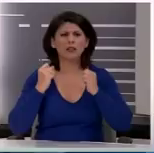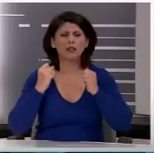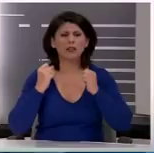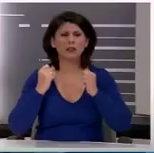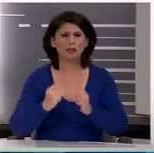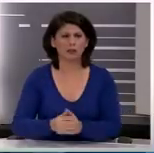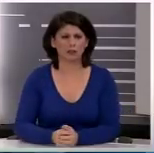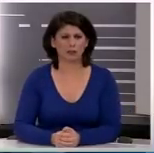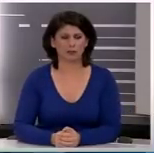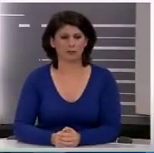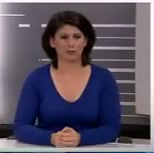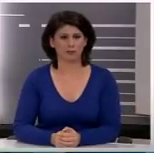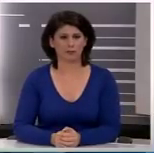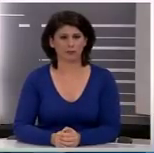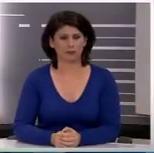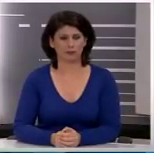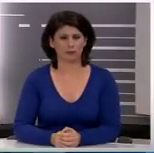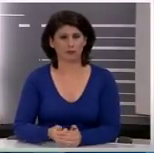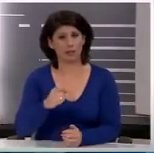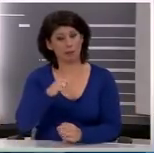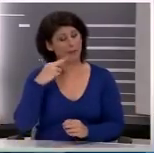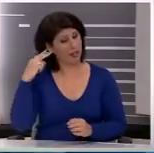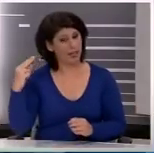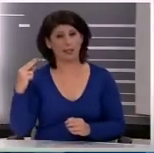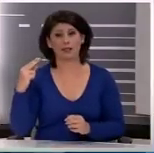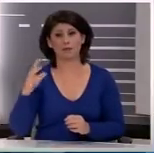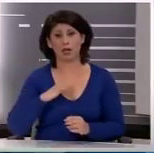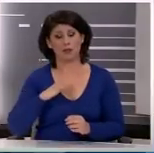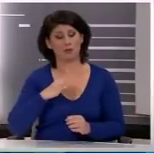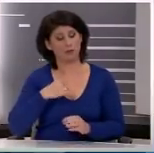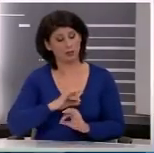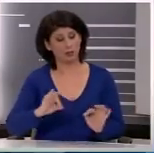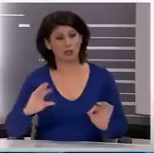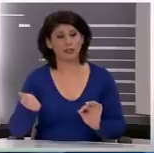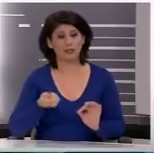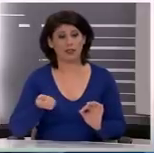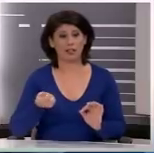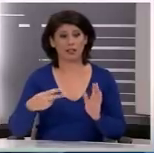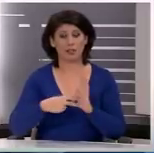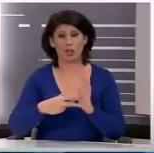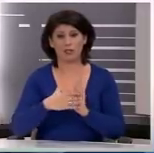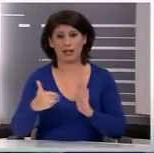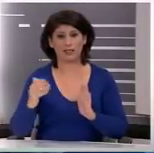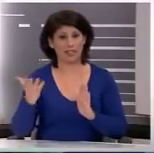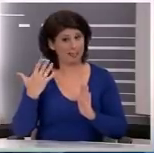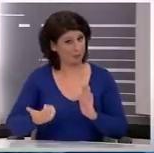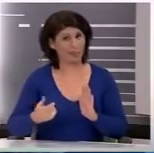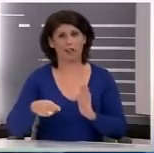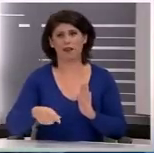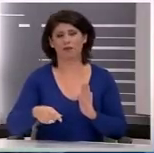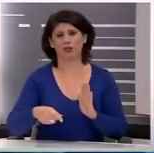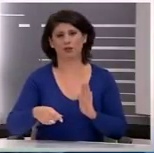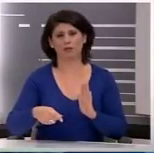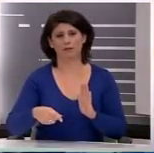Επειδή είσαστε έξυπνοι άνθρωποι, είμαι βέβαιος τι θα κάνατε το 2016 αν υπήρχε κάτι τέτοιο.